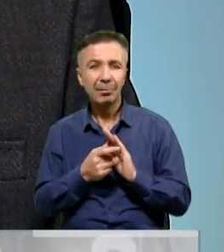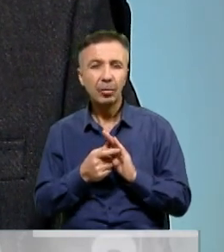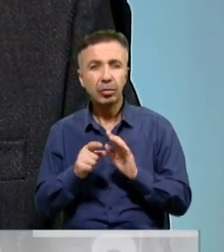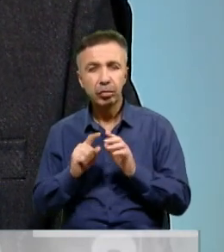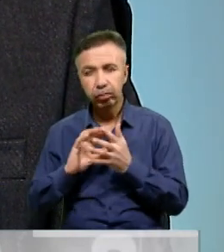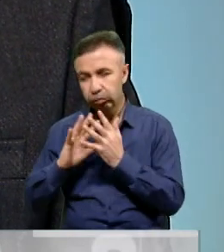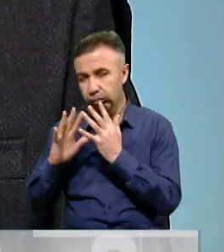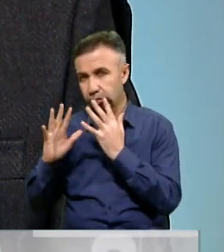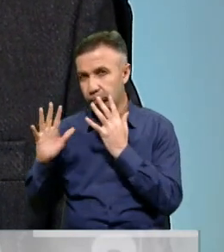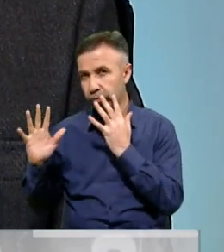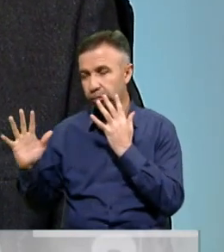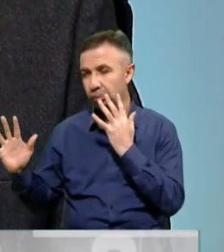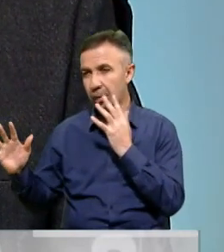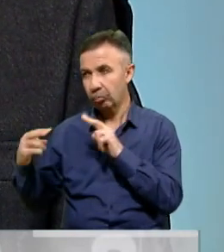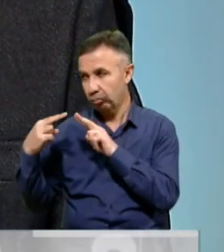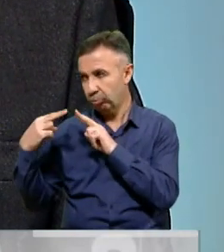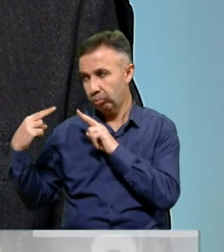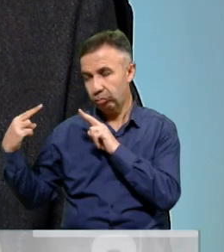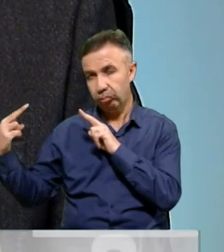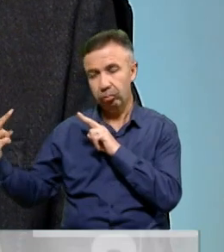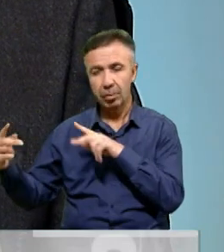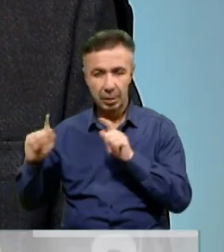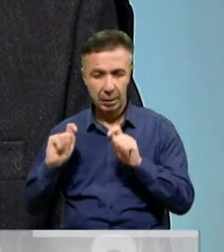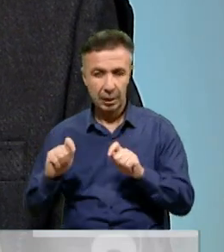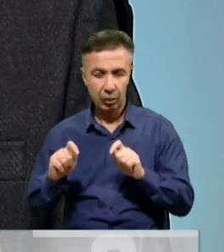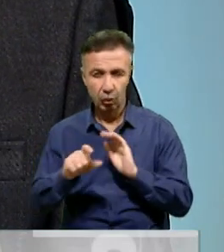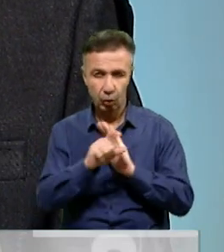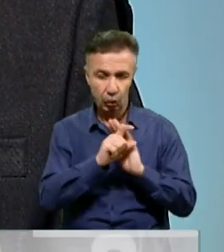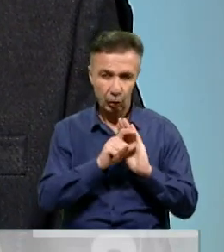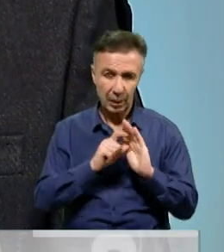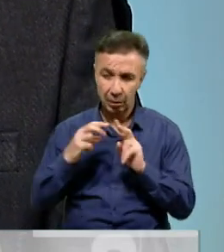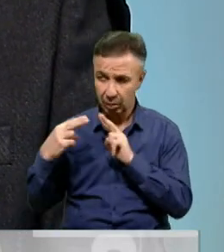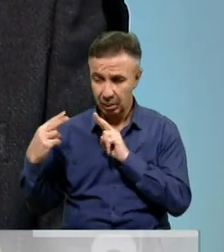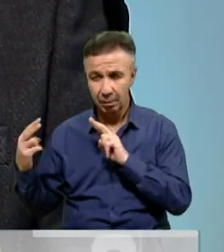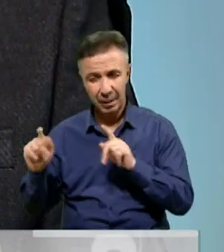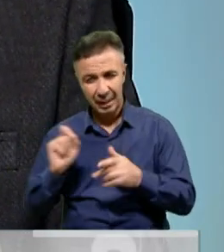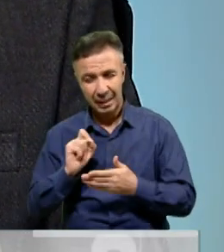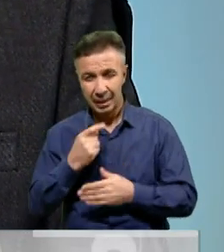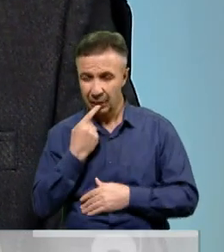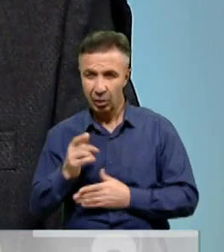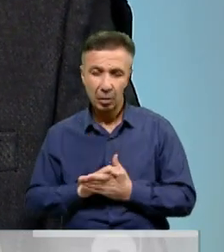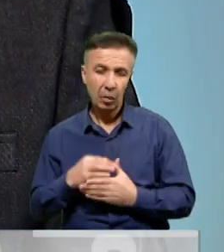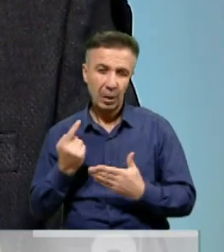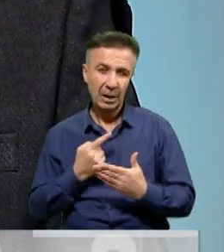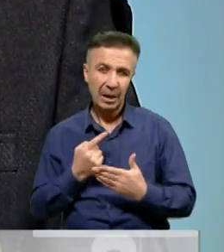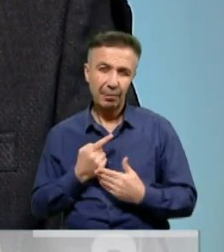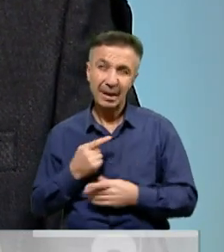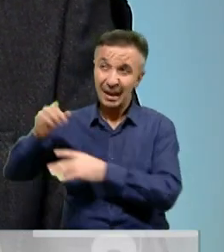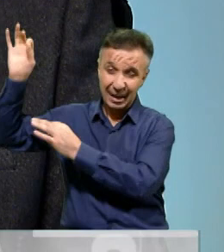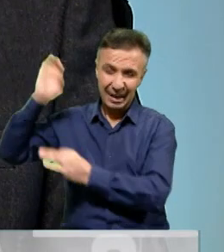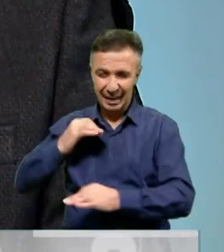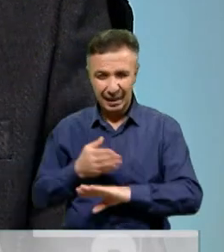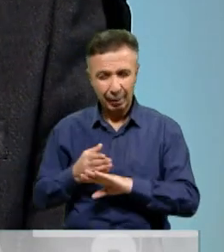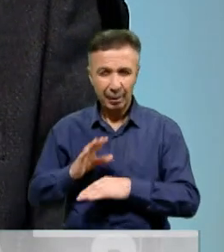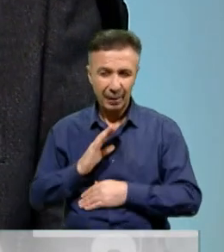Şu ayeti şu sureye yazın. Şu sureyi şu sureden sonra yazın. Onun için Kur'an-ı Kerim'in bir nüzul sırası vardır. Bir